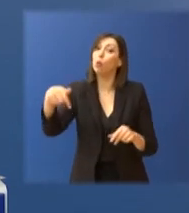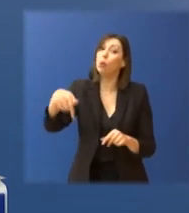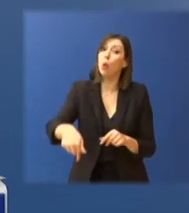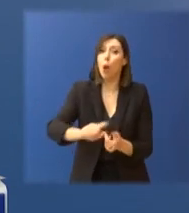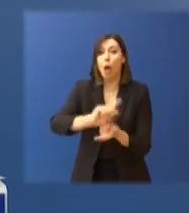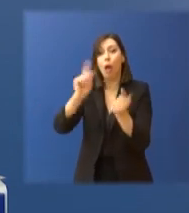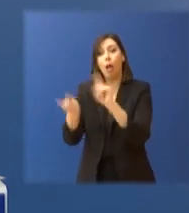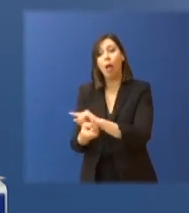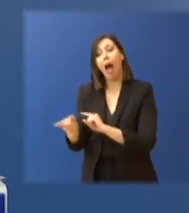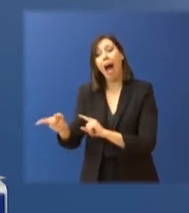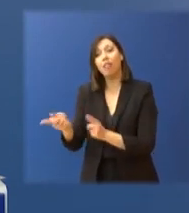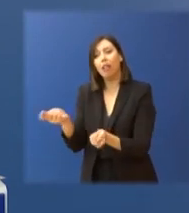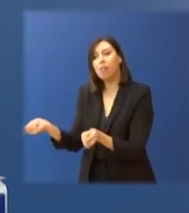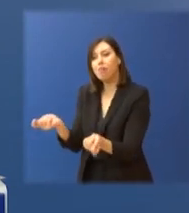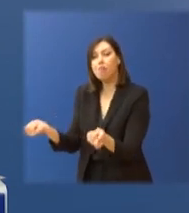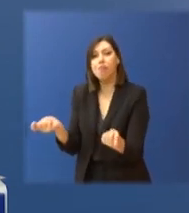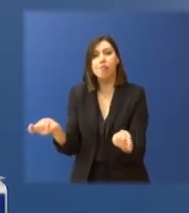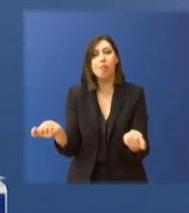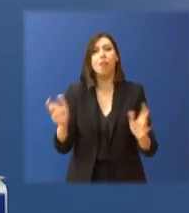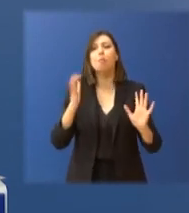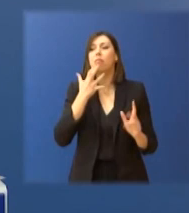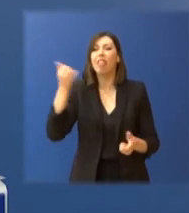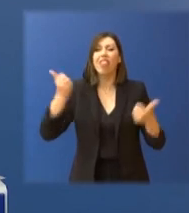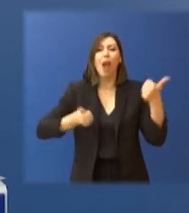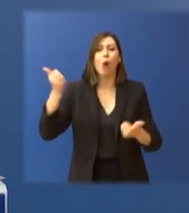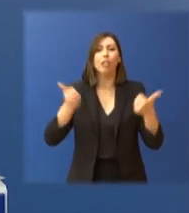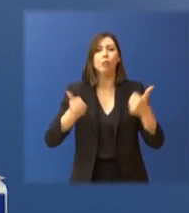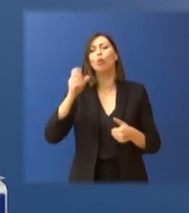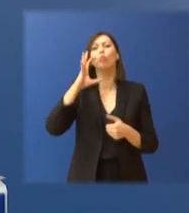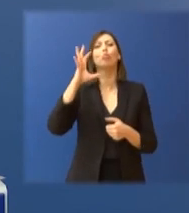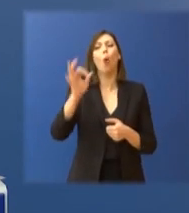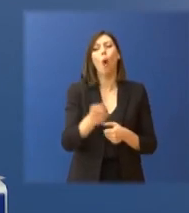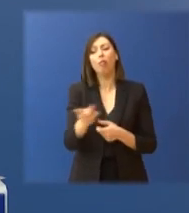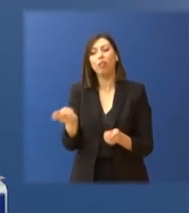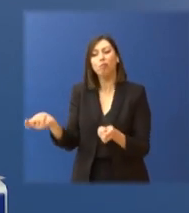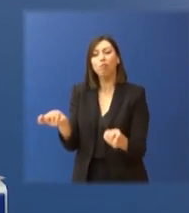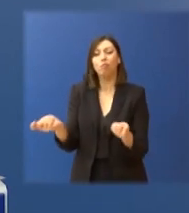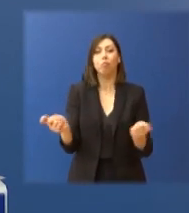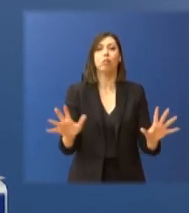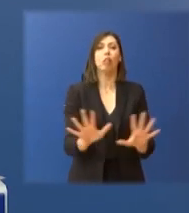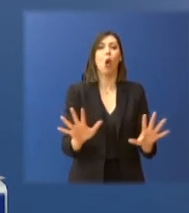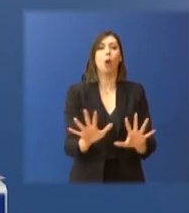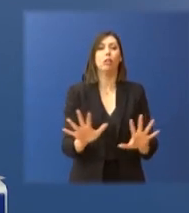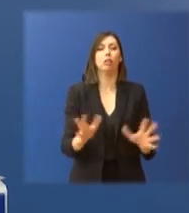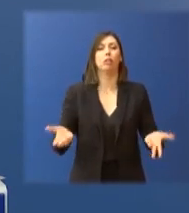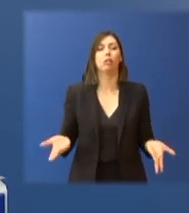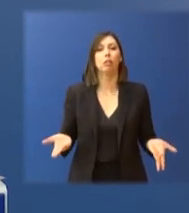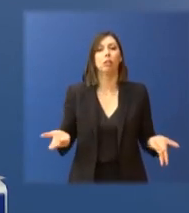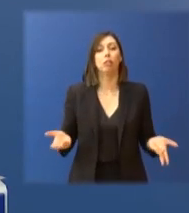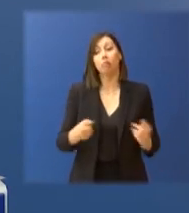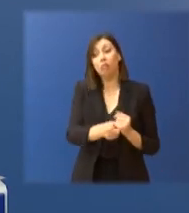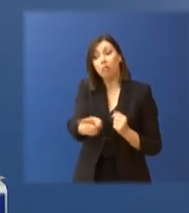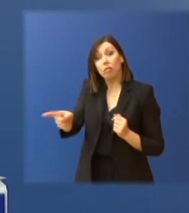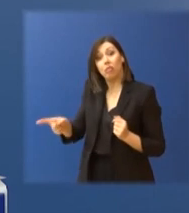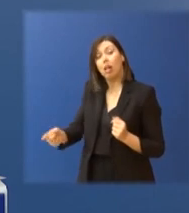από το Μέγαρο Μαξίμου διαγωνισμό παροδία για τον έλεγχο του ραδιοτηλεοπτικού τοπίου. Εκείνοι που διακήρυσαν ότι